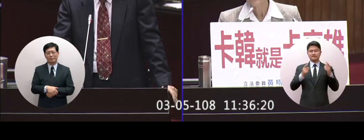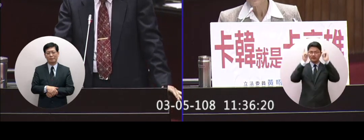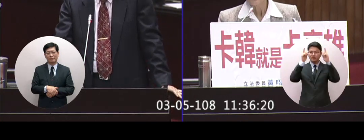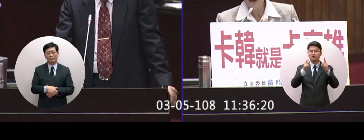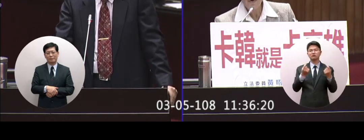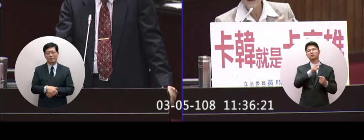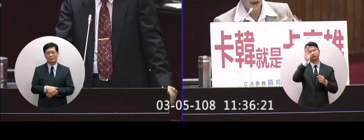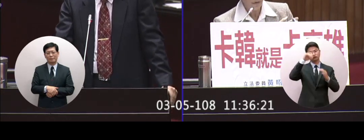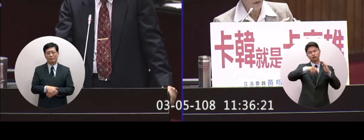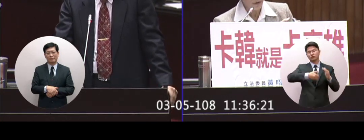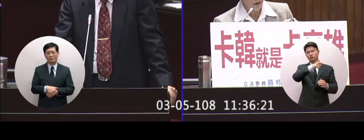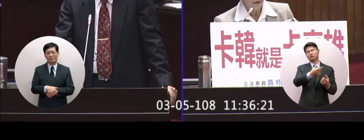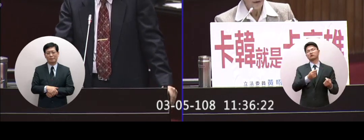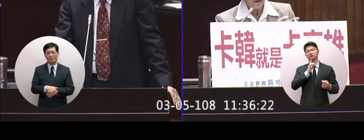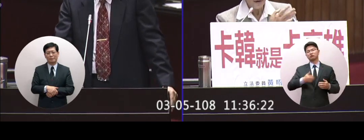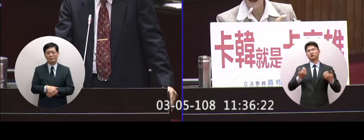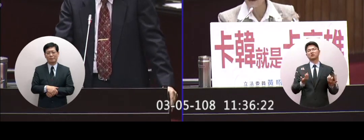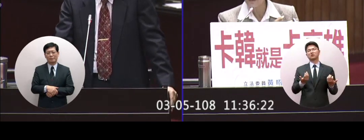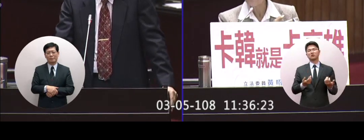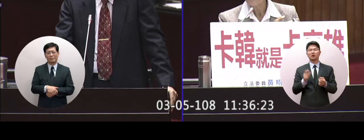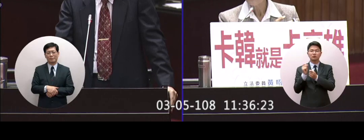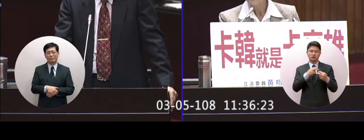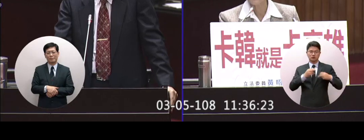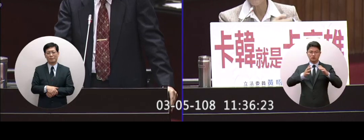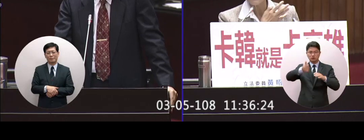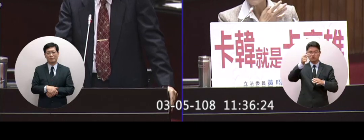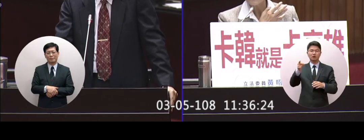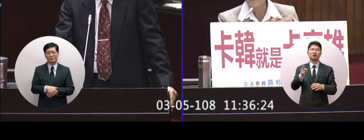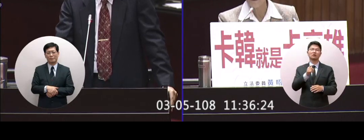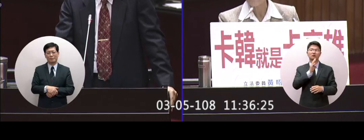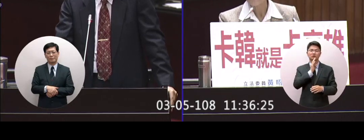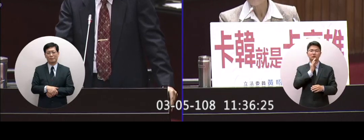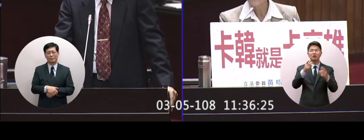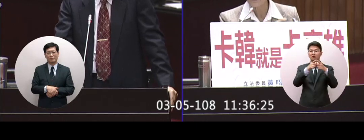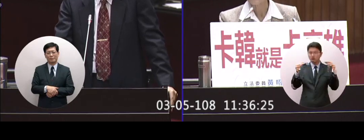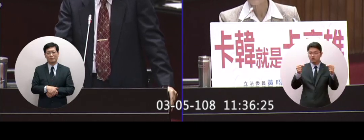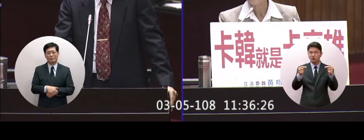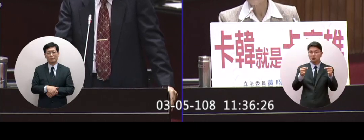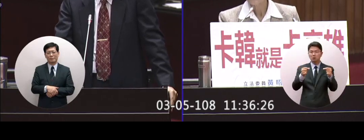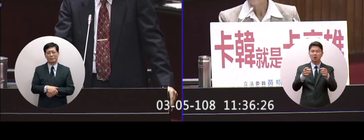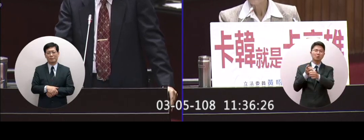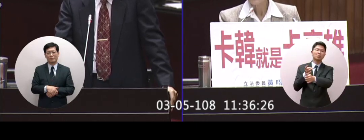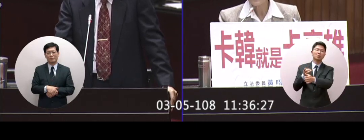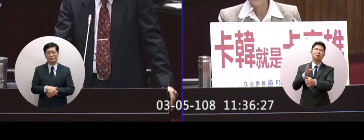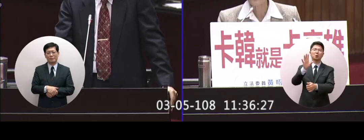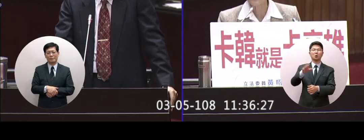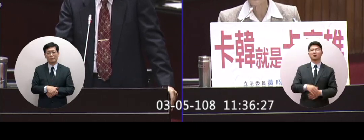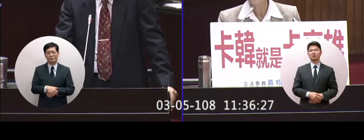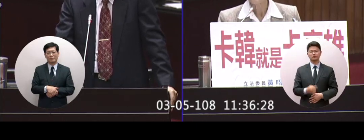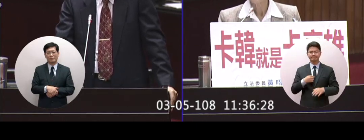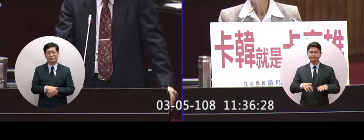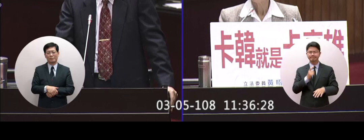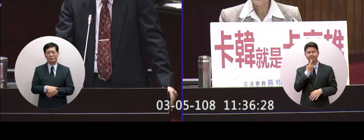小气，包括蔡英文总统这两天也被日本打脸。我现在很质